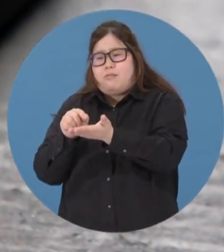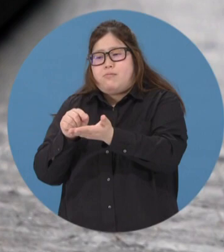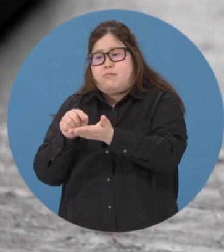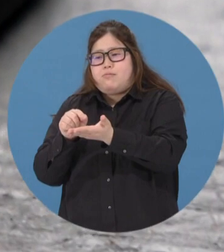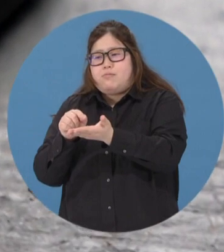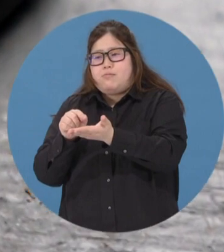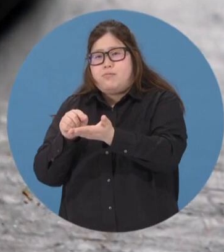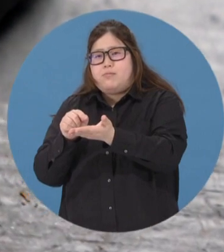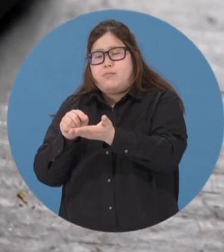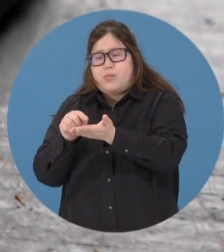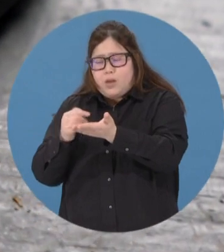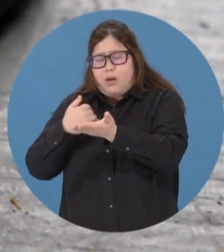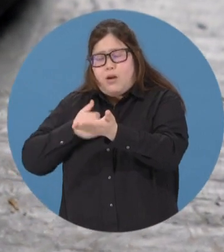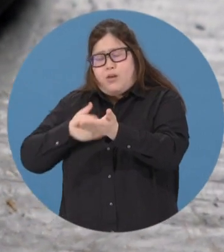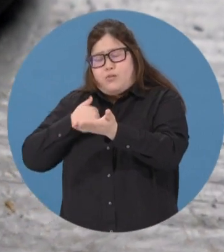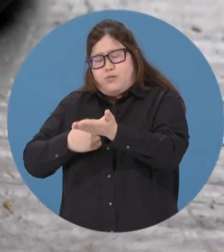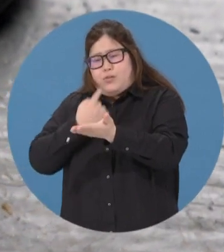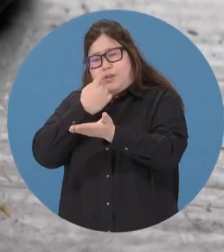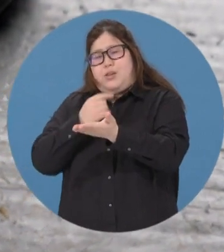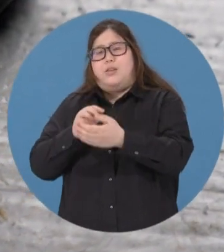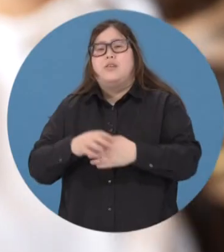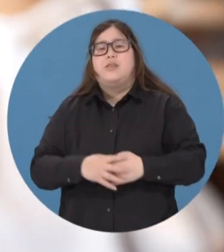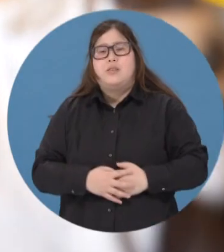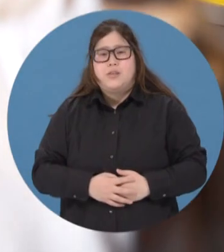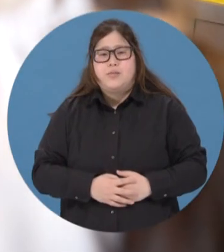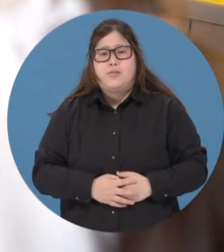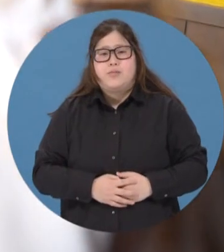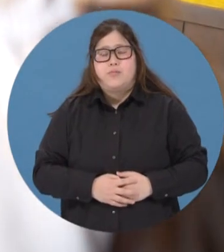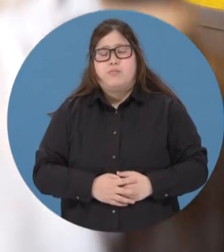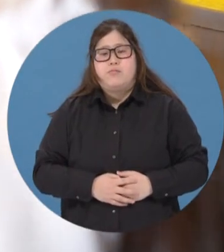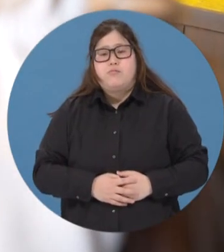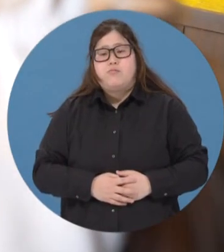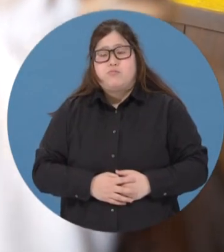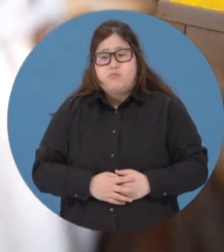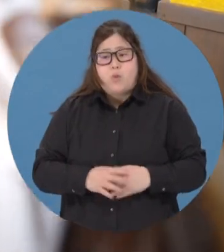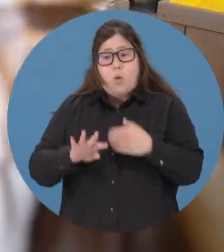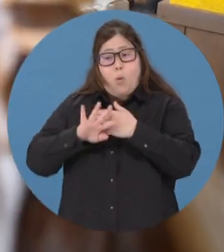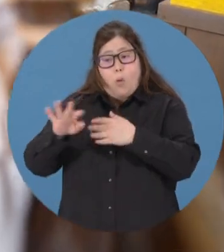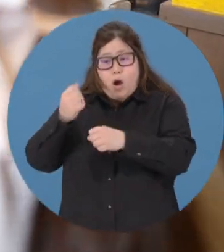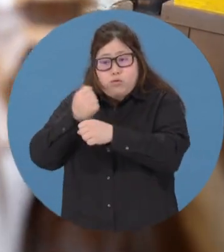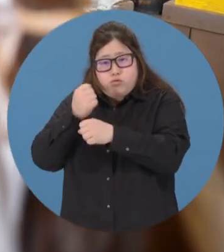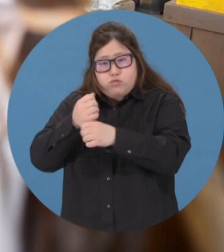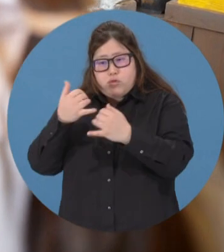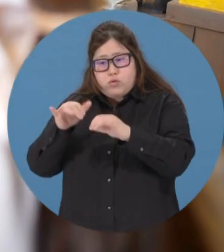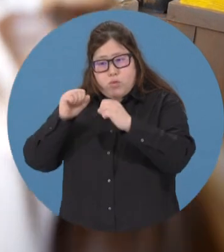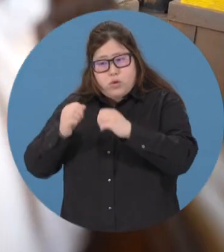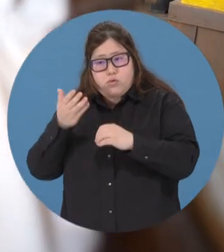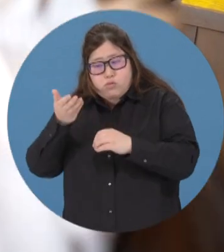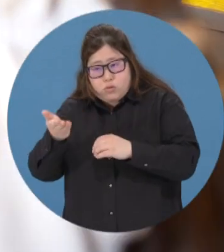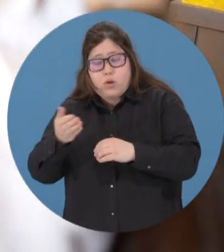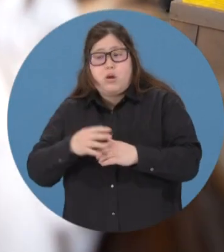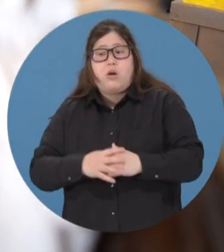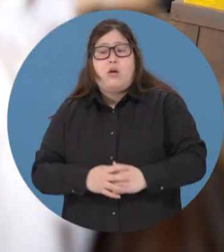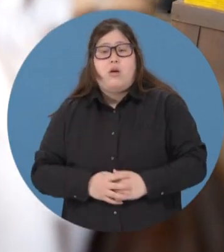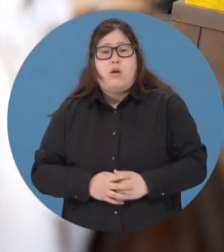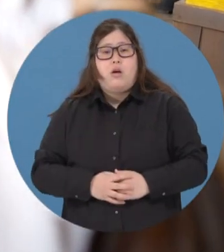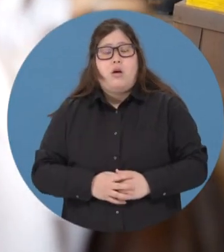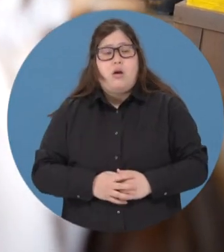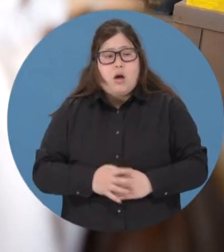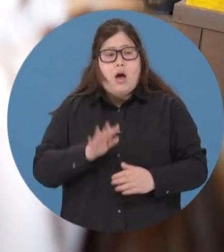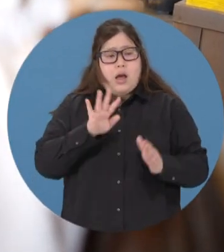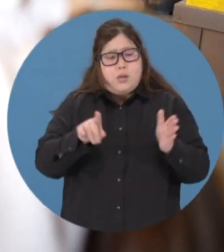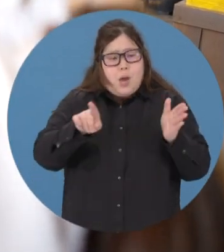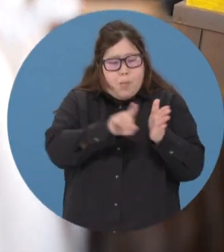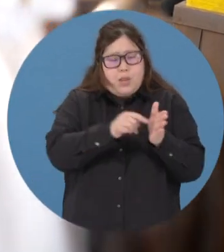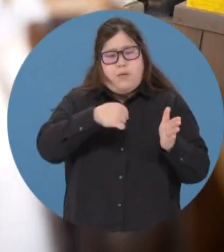ね。嬉しいわ。望月さんの他に雨畑硯の職人さんっていらっしゃるんですか？ いや、今まで